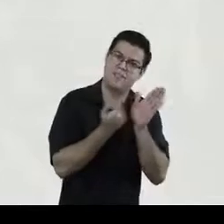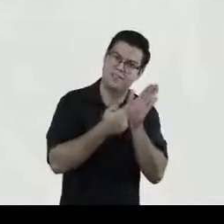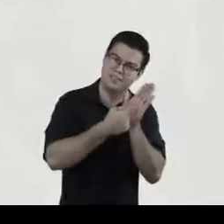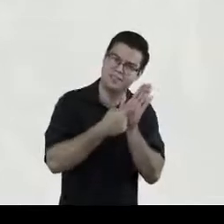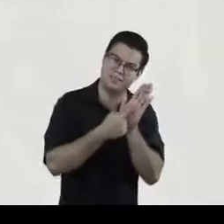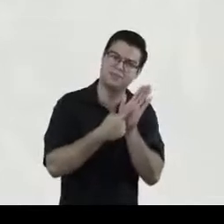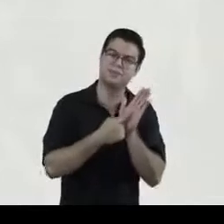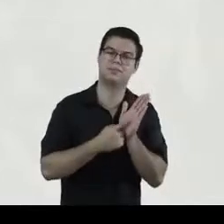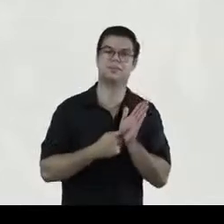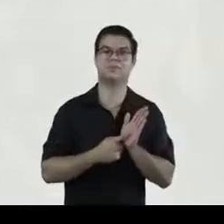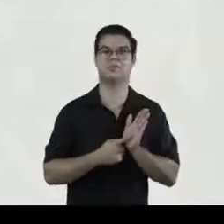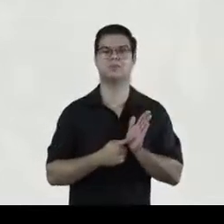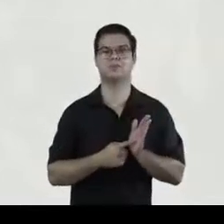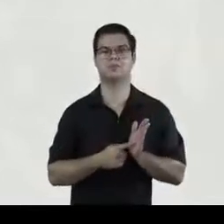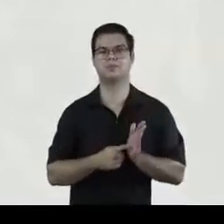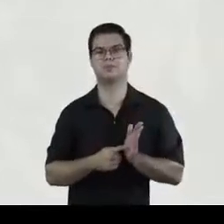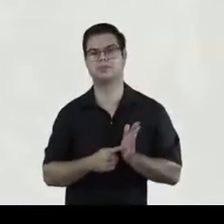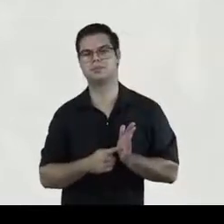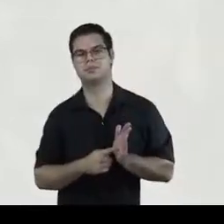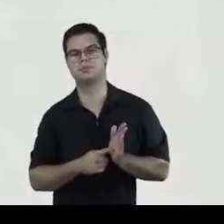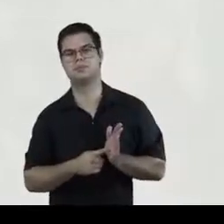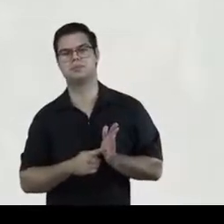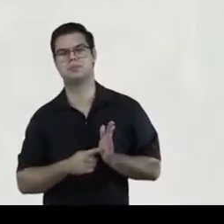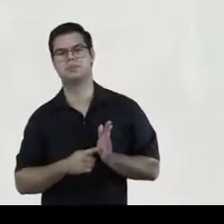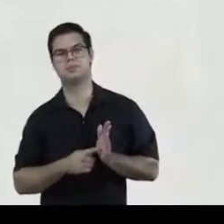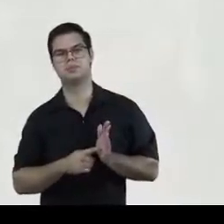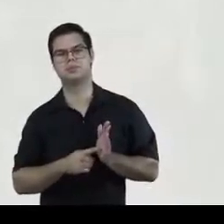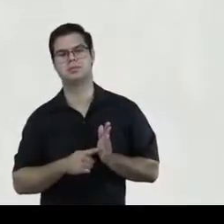Copernic, qui a été traduit en français. Page suivante.